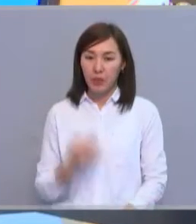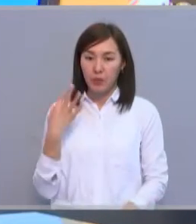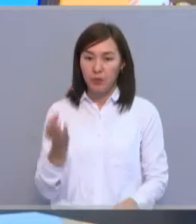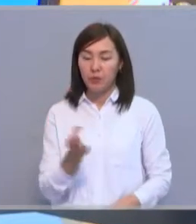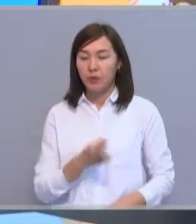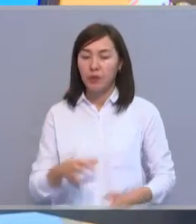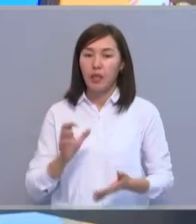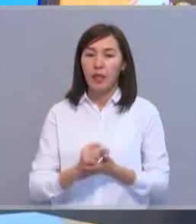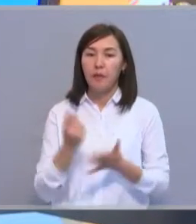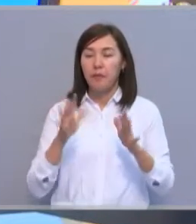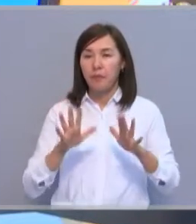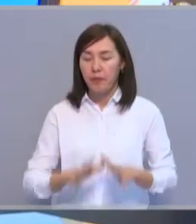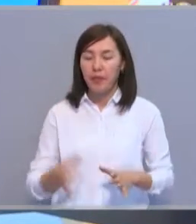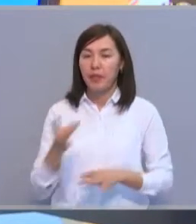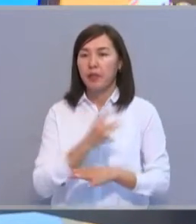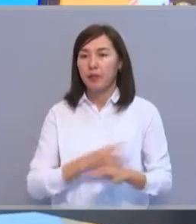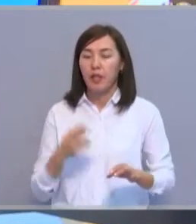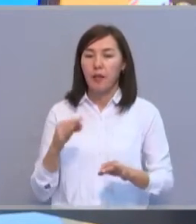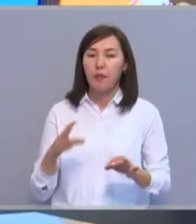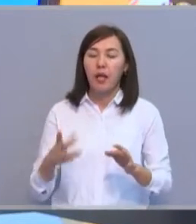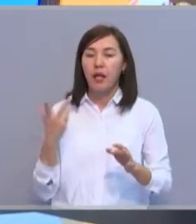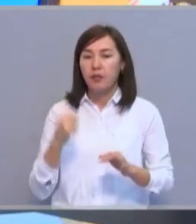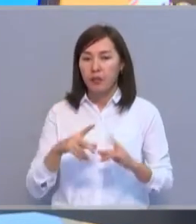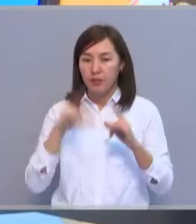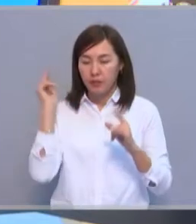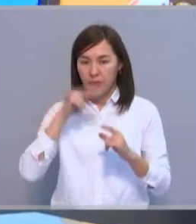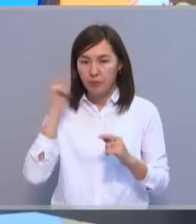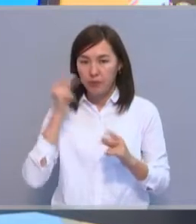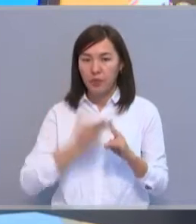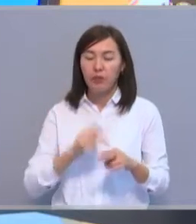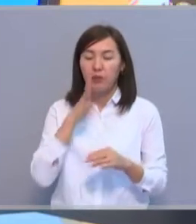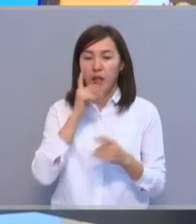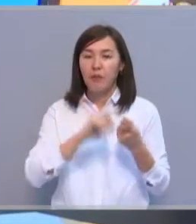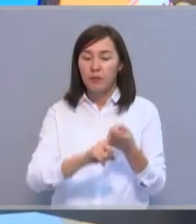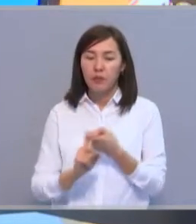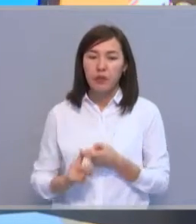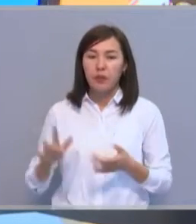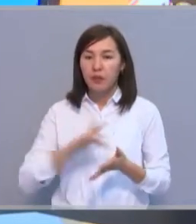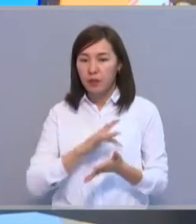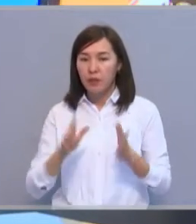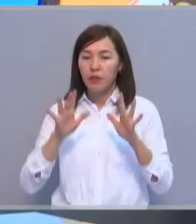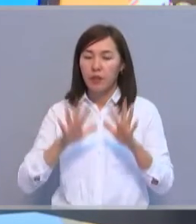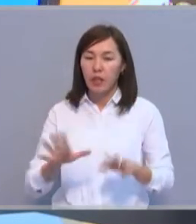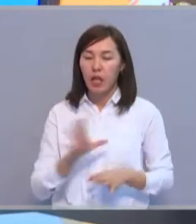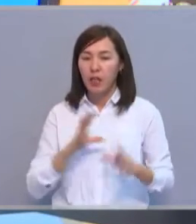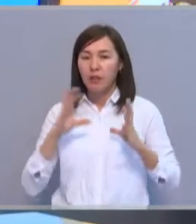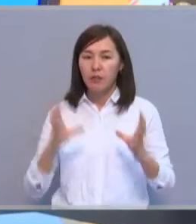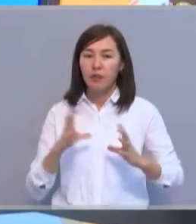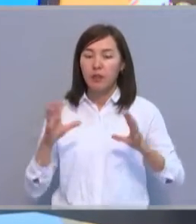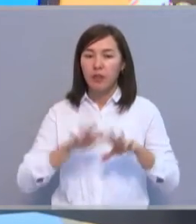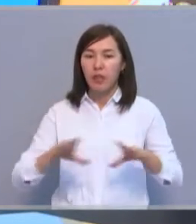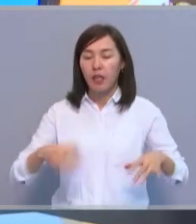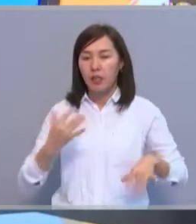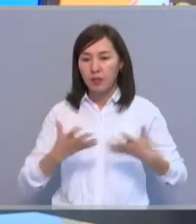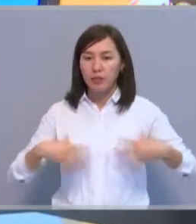Туркестанская область занимает первое место в республике по количеству школьников. Во время пандемии планшетами и компьютерами были обеспечены дети